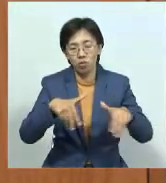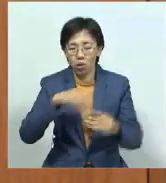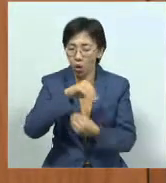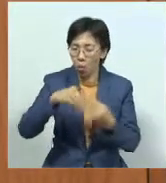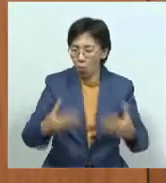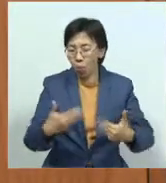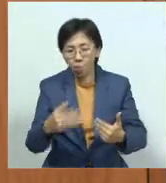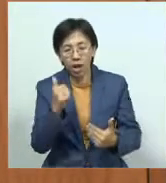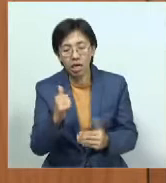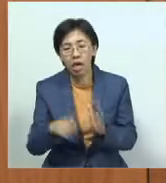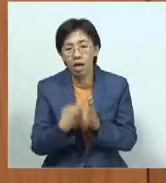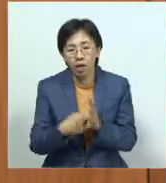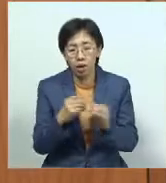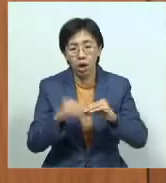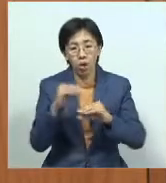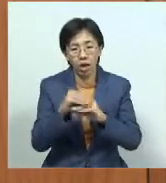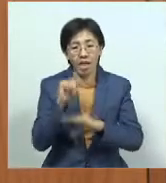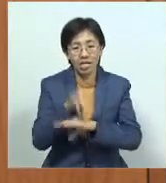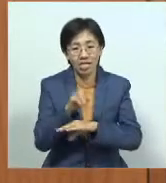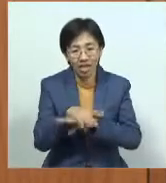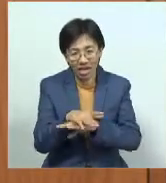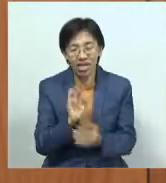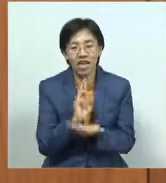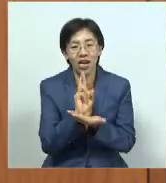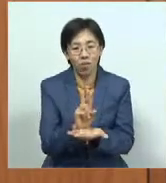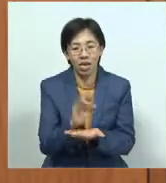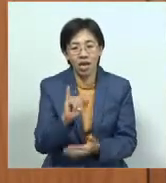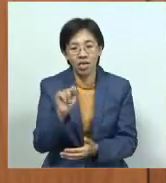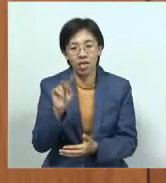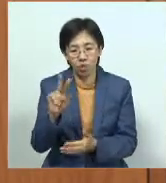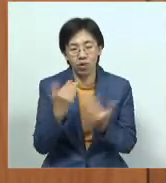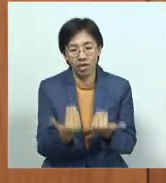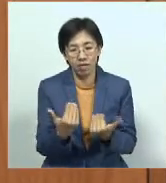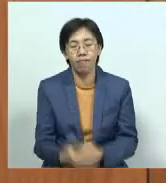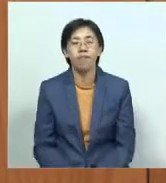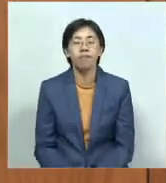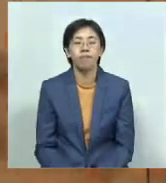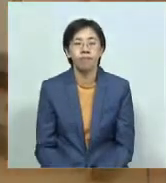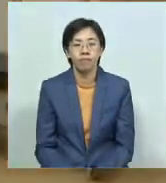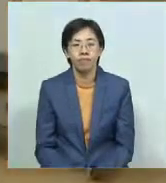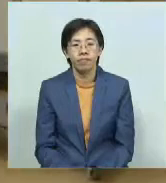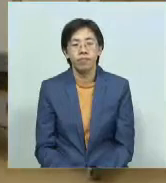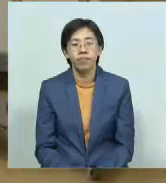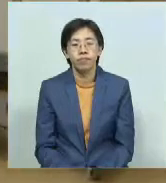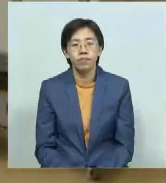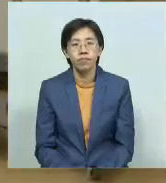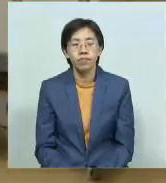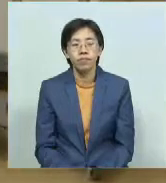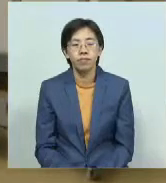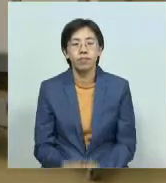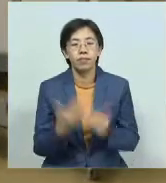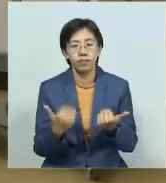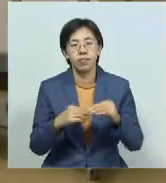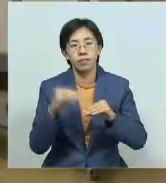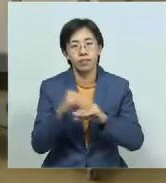ากทีเดียวอันเนื่องมาจากโครงการเน็ตประชารัฐที่ได้รางวัล ITU ในคราวนี้ครับ คุณผู้ชมคะปัจจุบันโครง